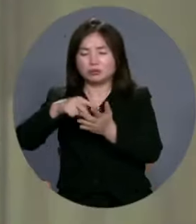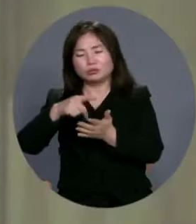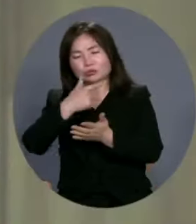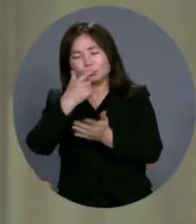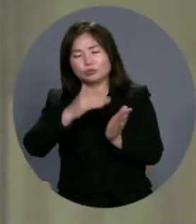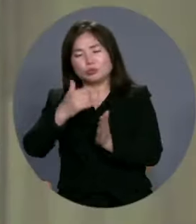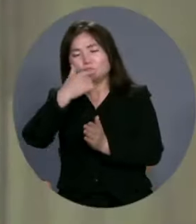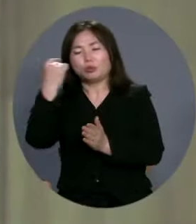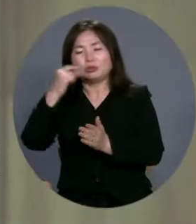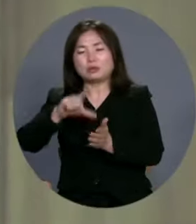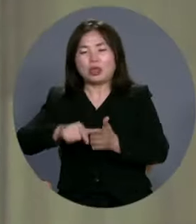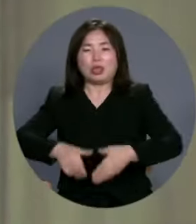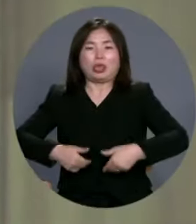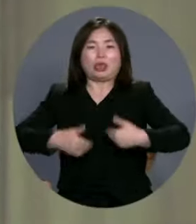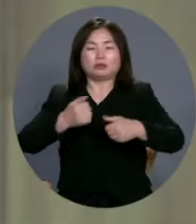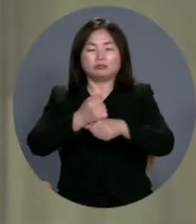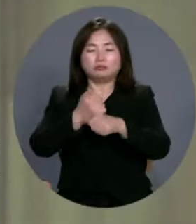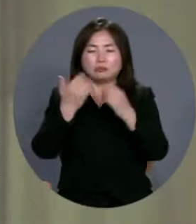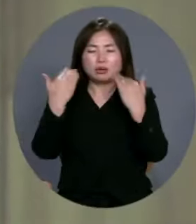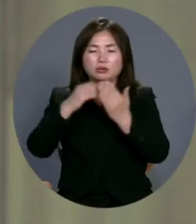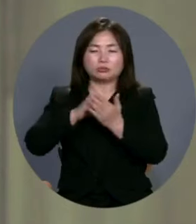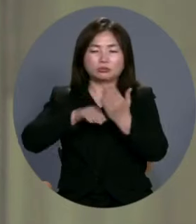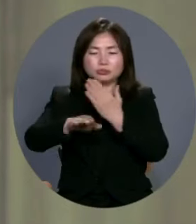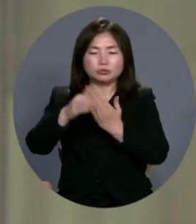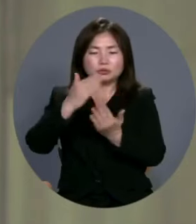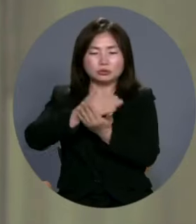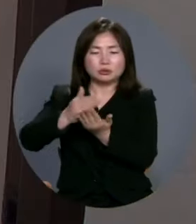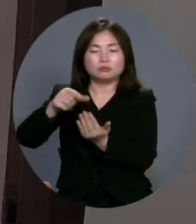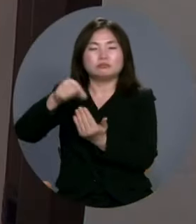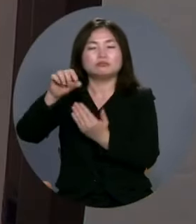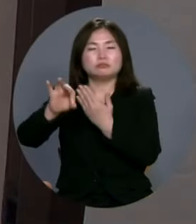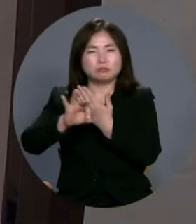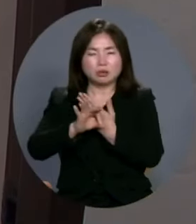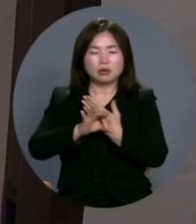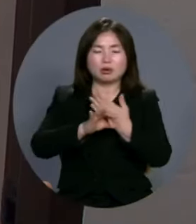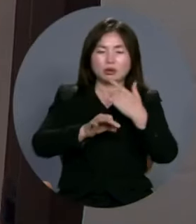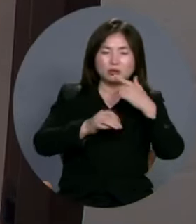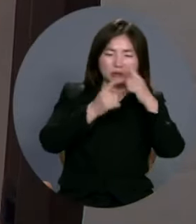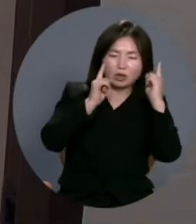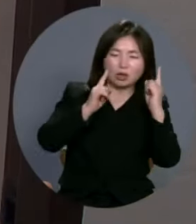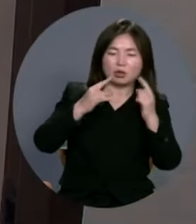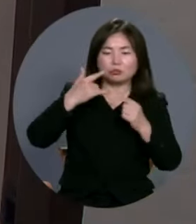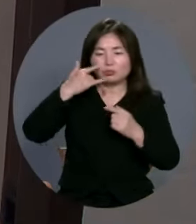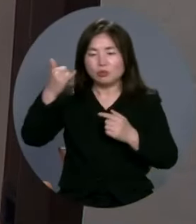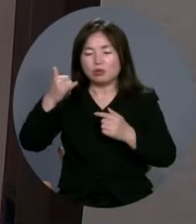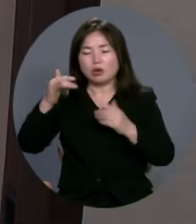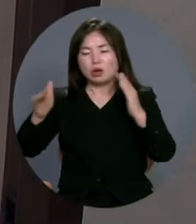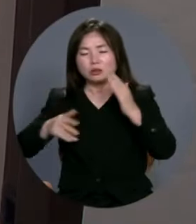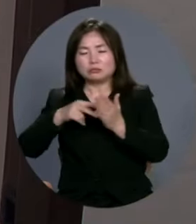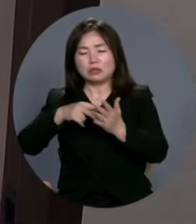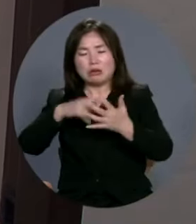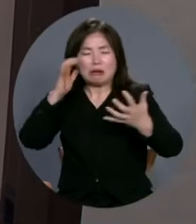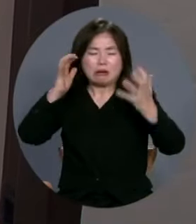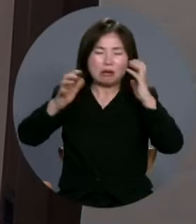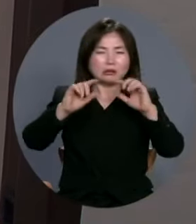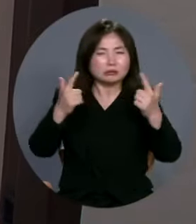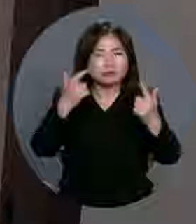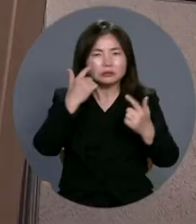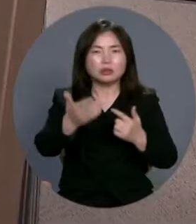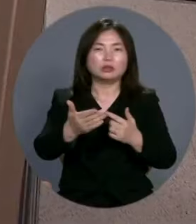상황에서 시간에 쫓겨 무전공 입학을 늘리다 자칫 대학과 학부모, 수험생들에게 혼란만 초래하는 것은